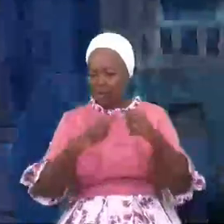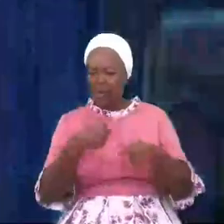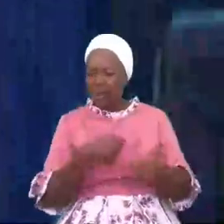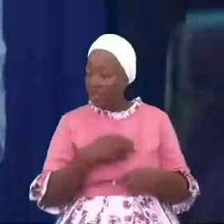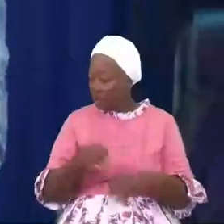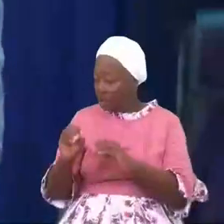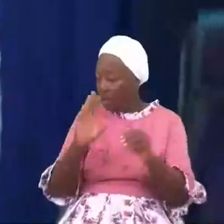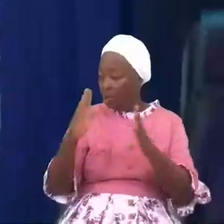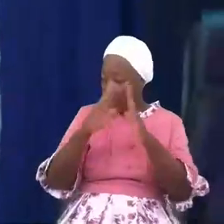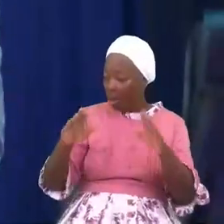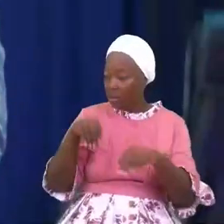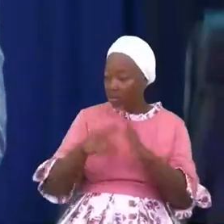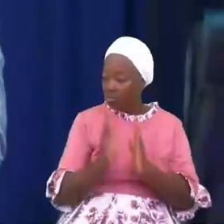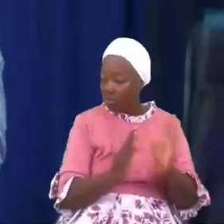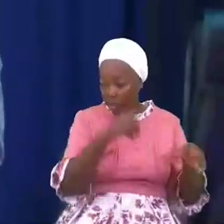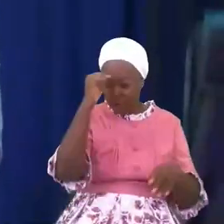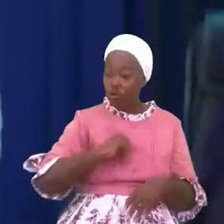ordre parce que tu vas mourir.